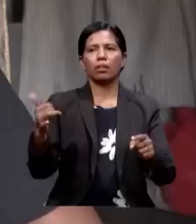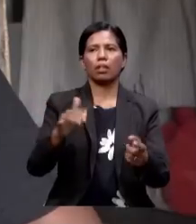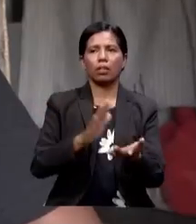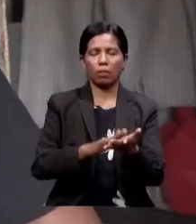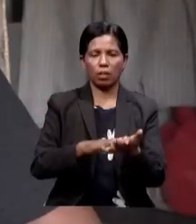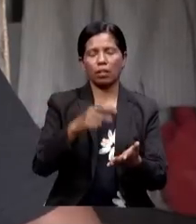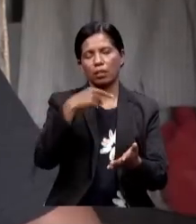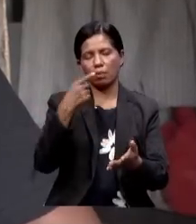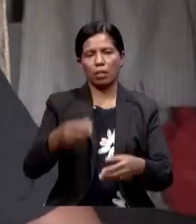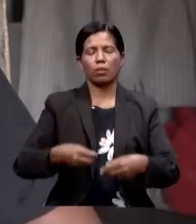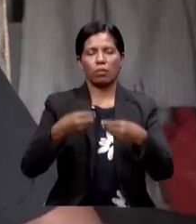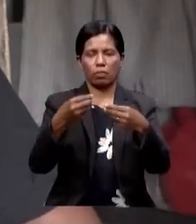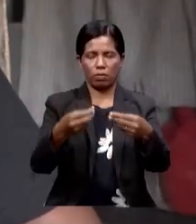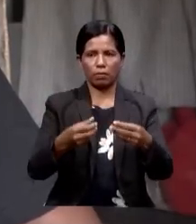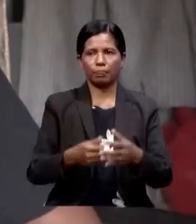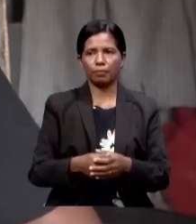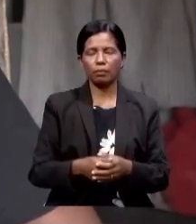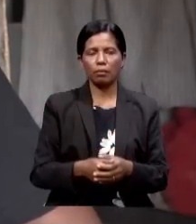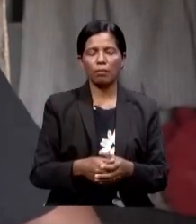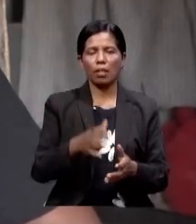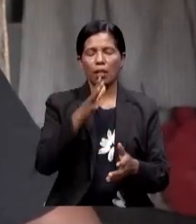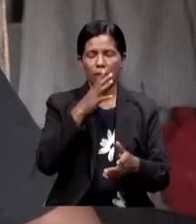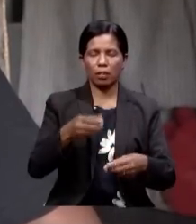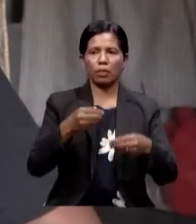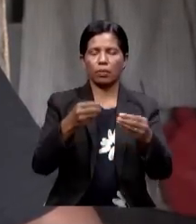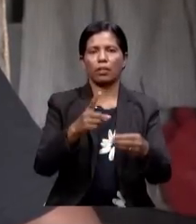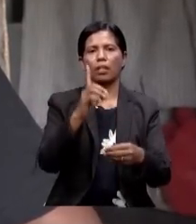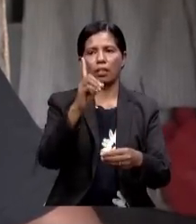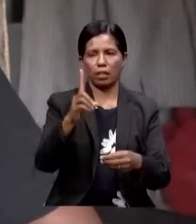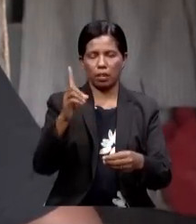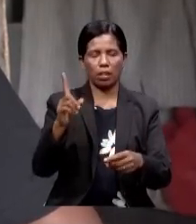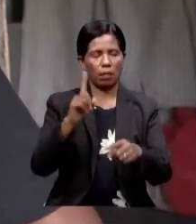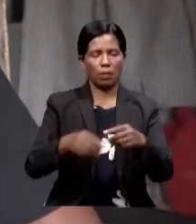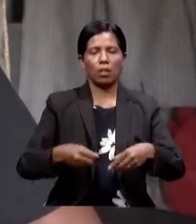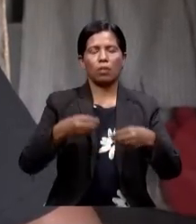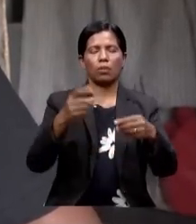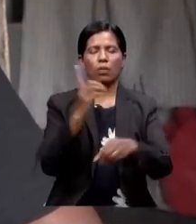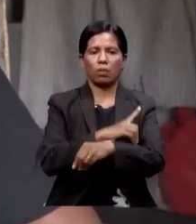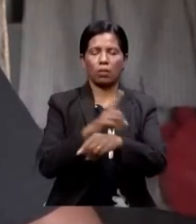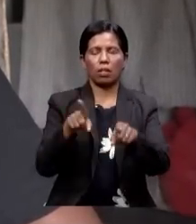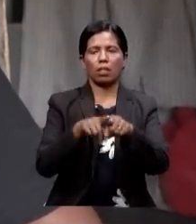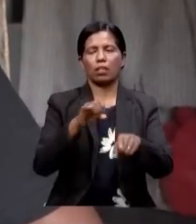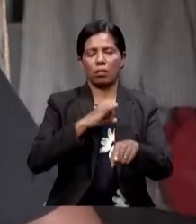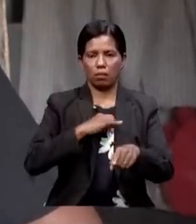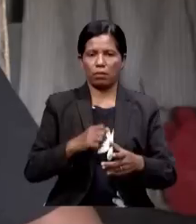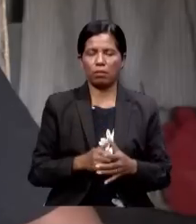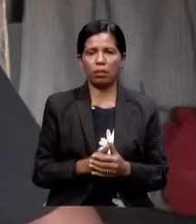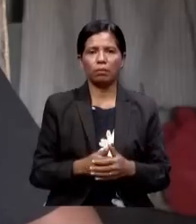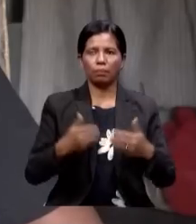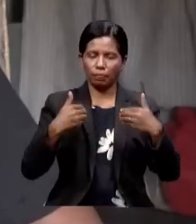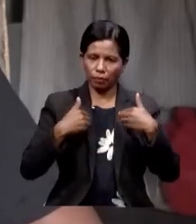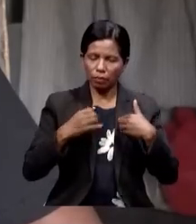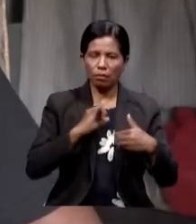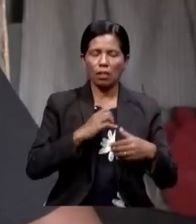fo ama sira kan karbes fo dali dali dali per fo terus lor lor san hau na kanu iha hau fo